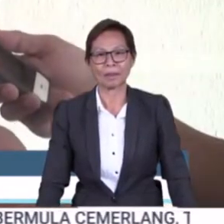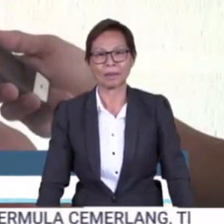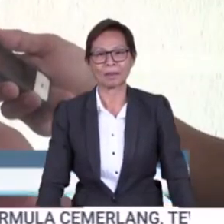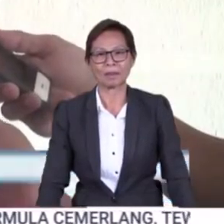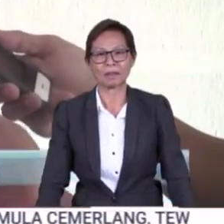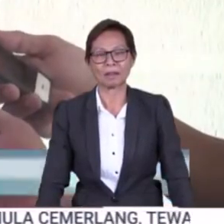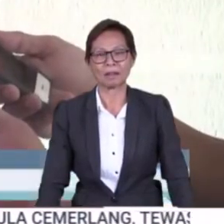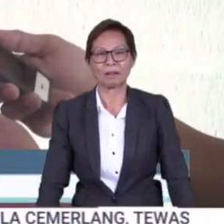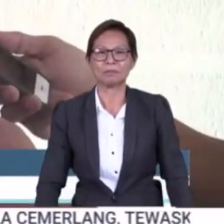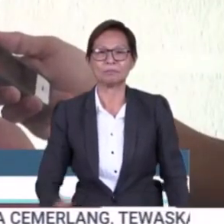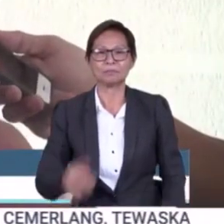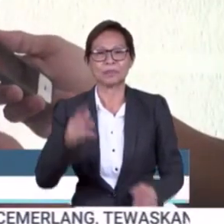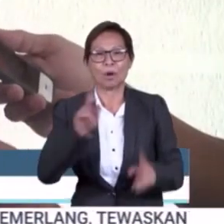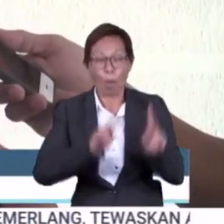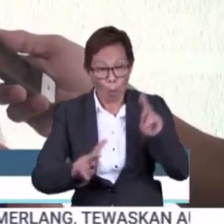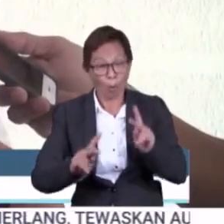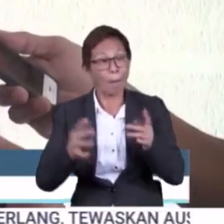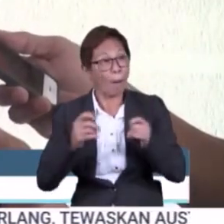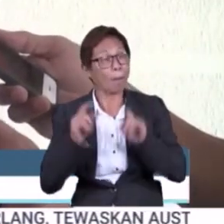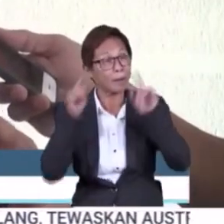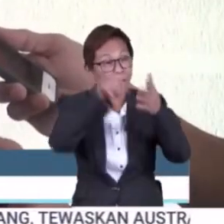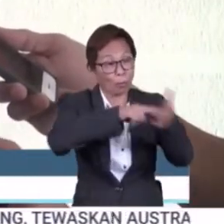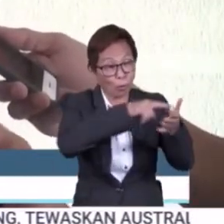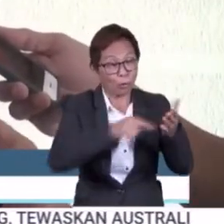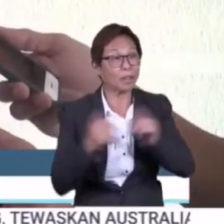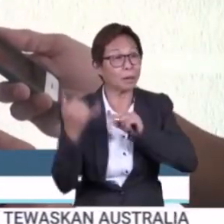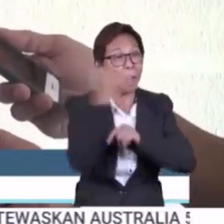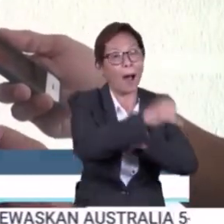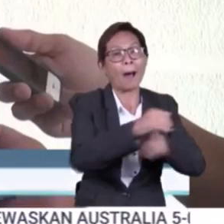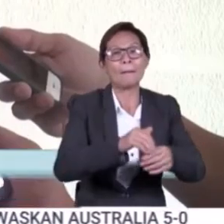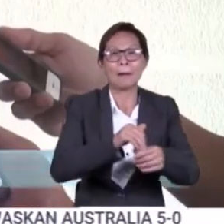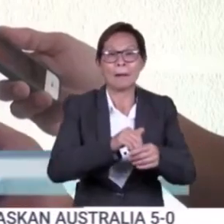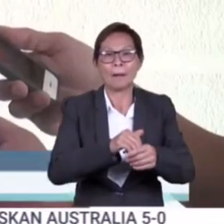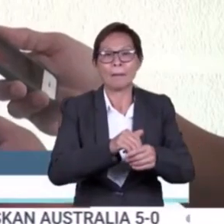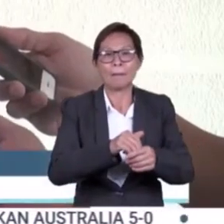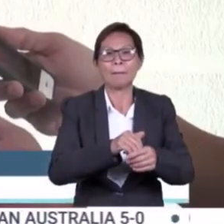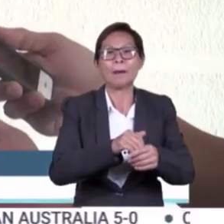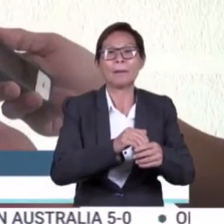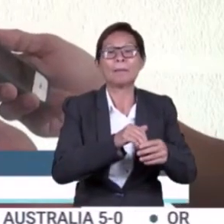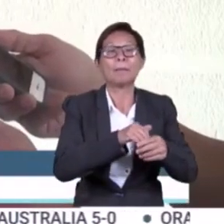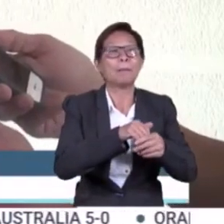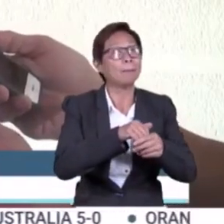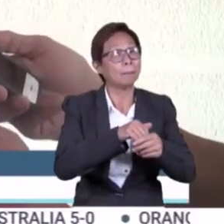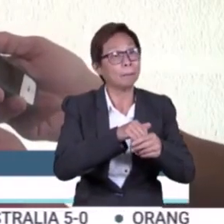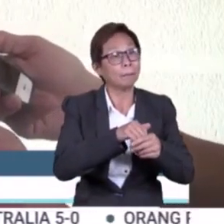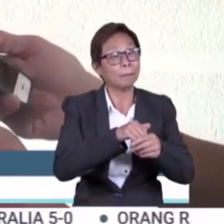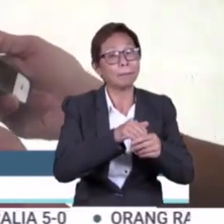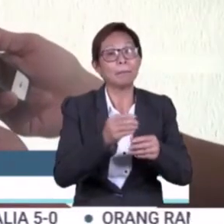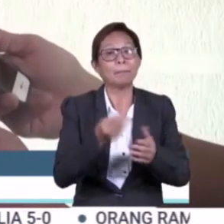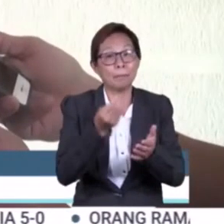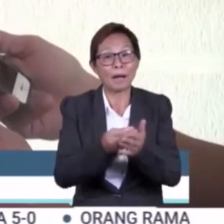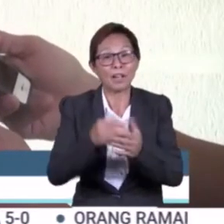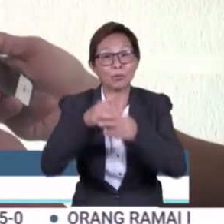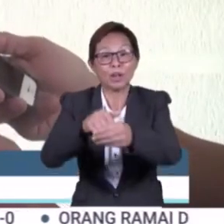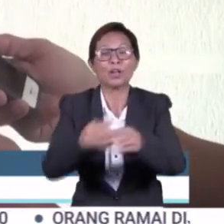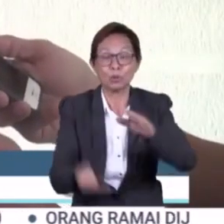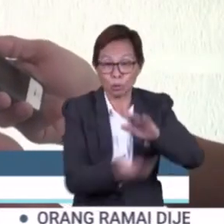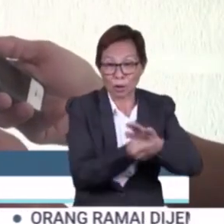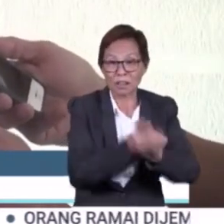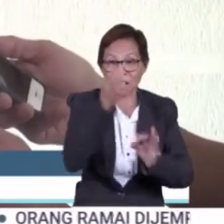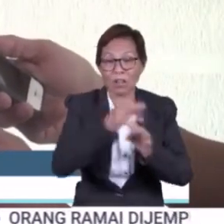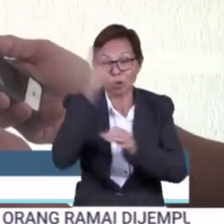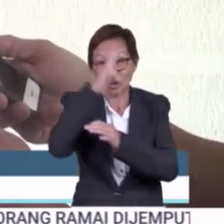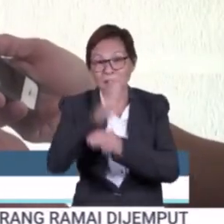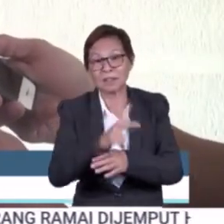Orang nak pergi mengundi, you bagi duit. Pergi mengundi parti ini, itu rasuah. Kalau kerajaan bertanggungjawab mengumumkan peruntukan dalam